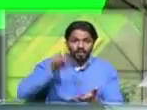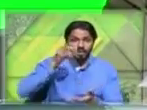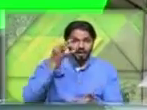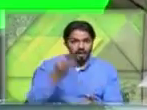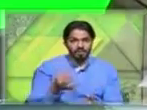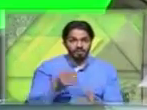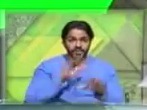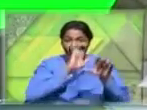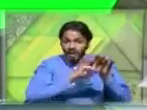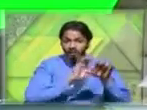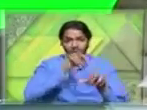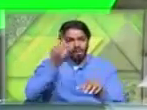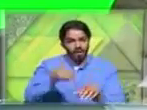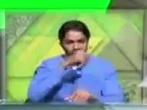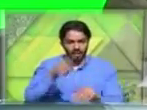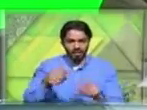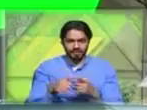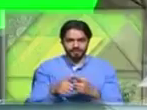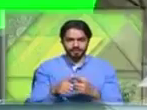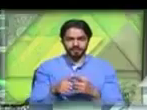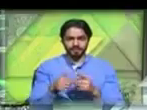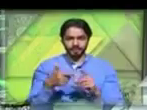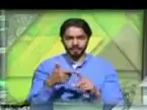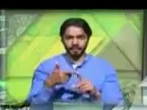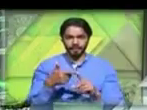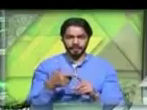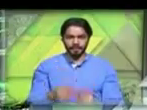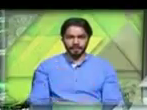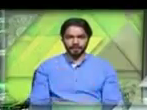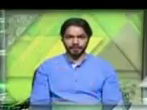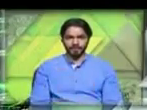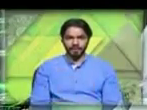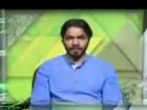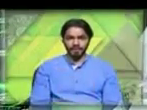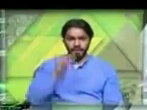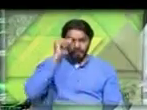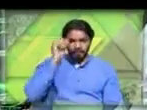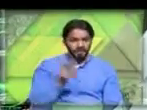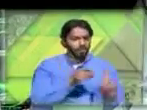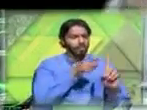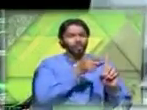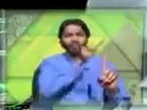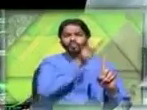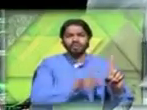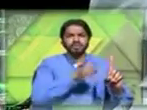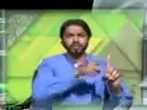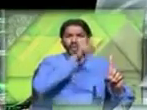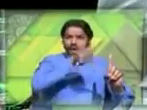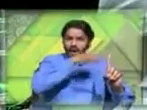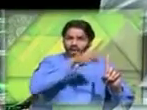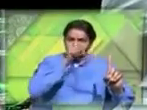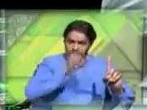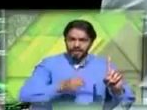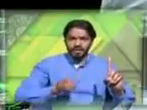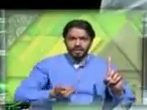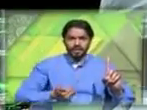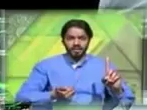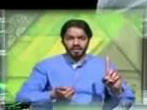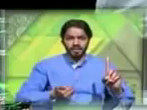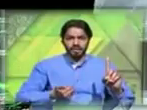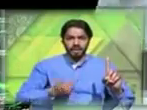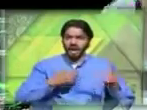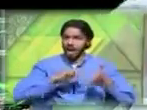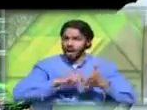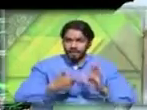الأمر متعلقا بأخطاء شرعية مثلا أو منهجية، يبين الخطأ بتجرد وعدل وإنصاف. جميل